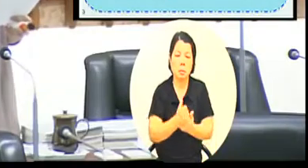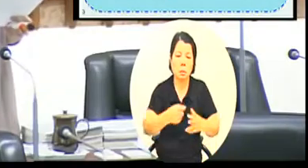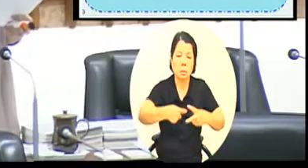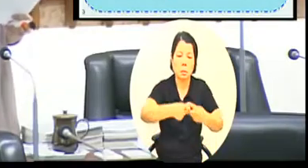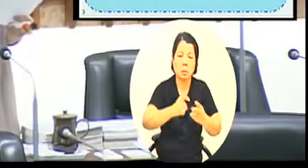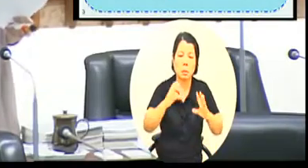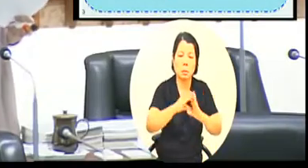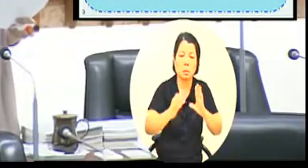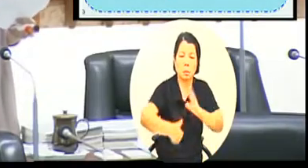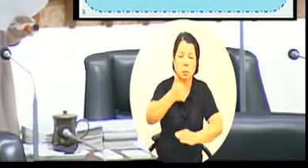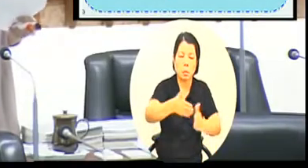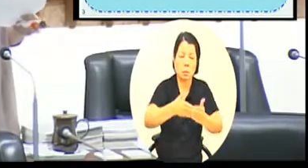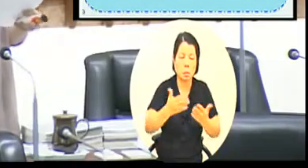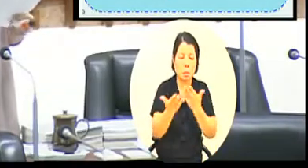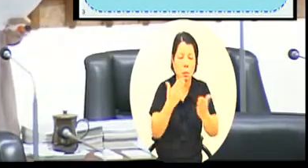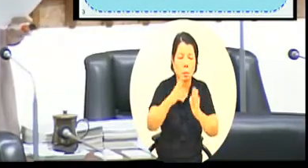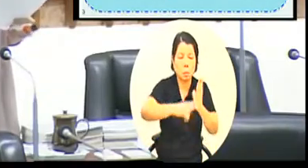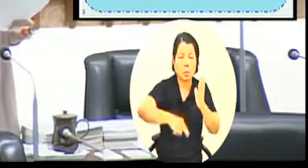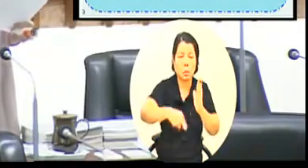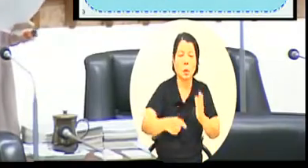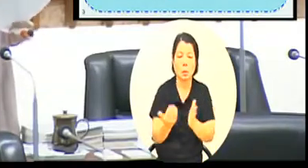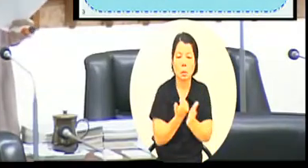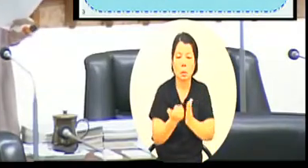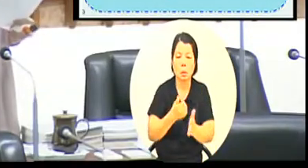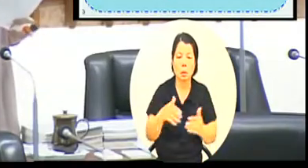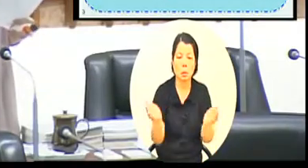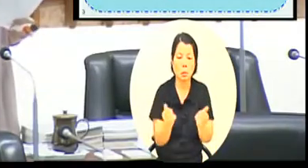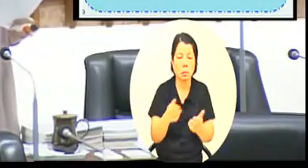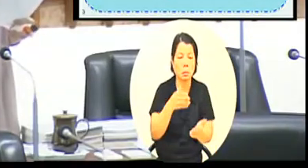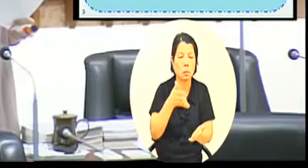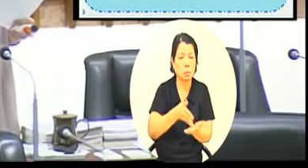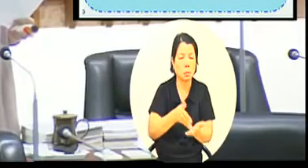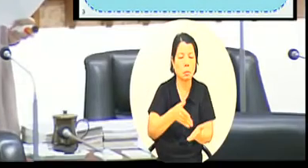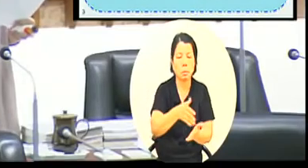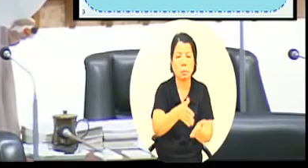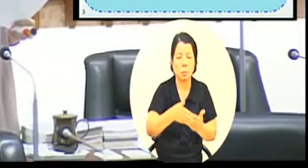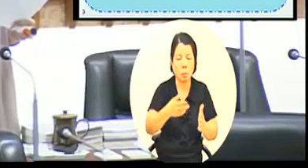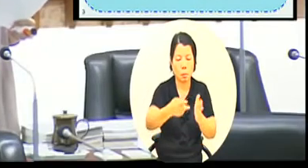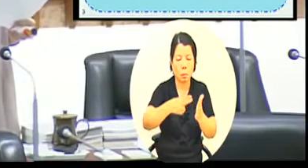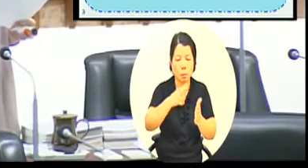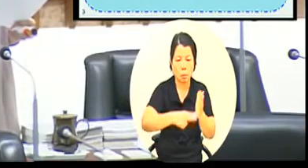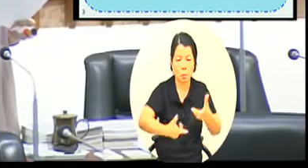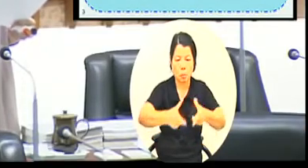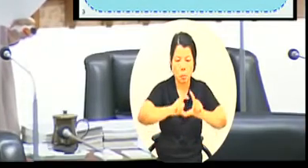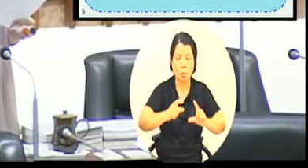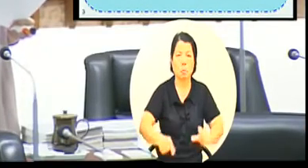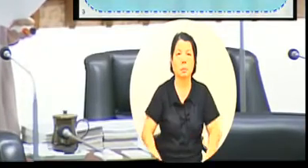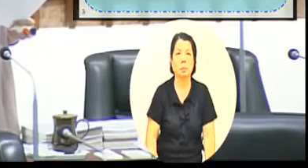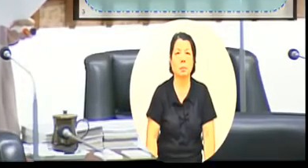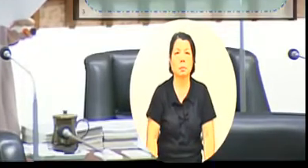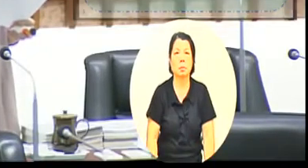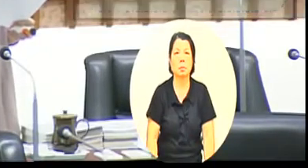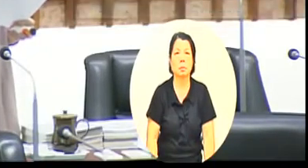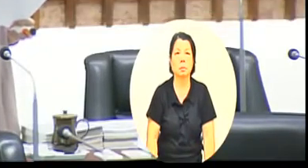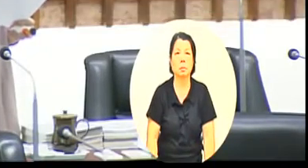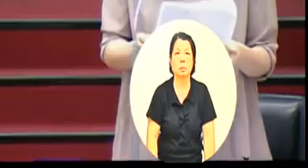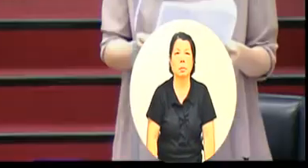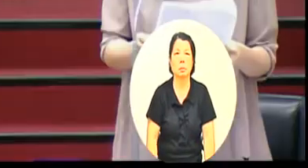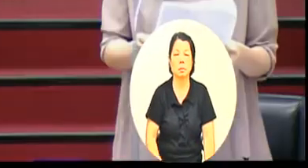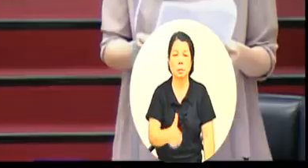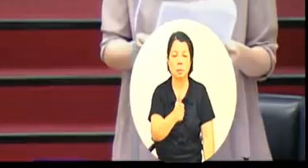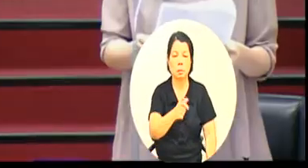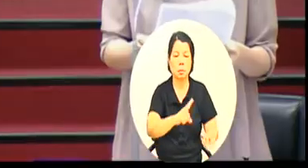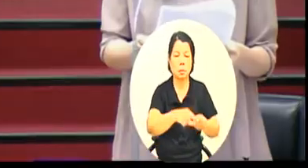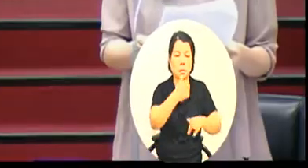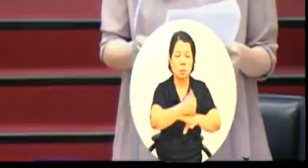长你再清楚的说明说我刚刚的这些问题。 李委员请答复。 好，谢谢